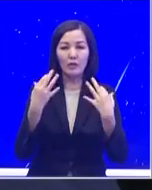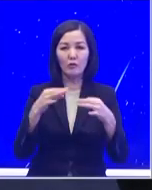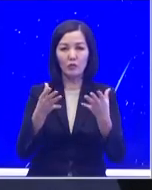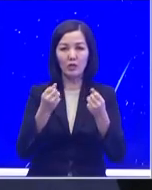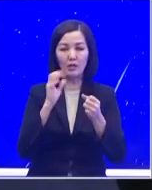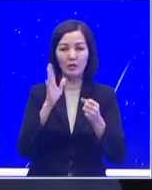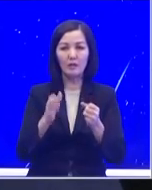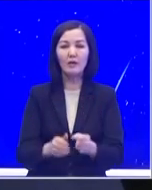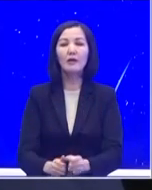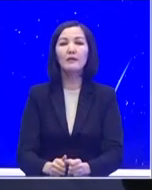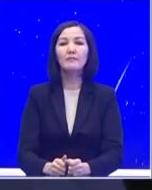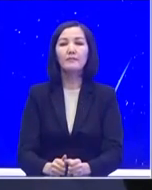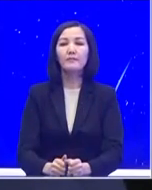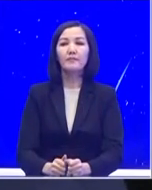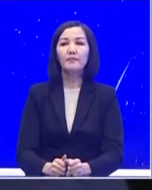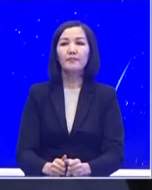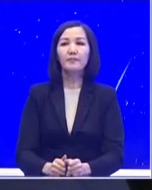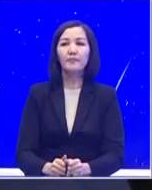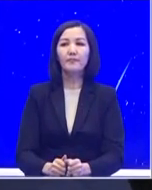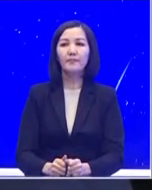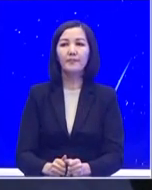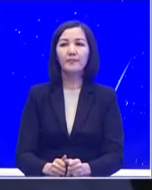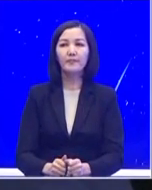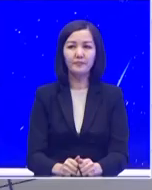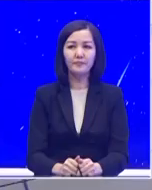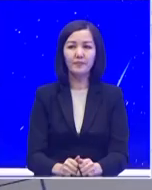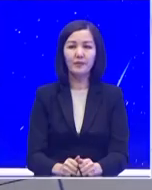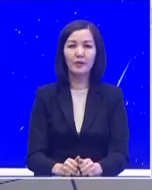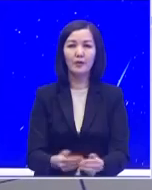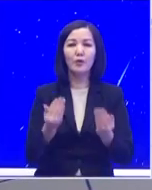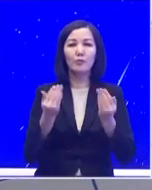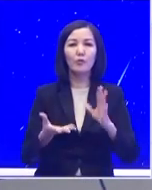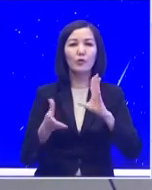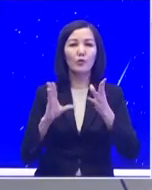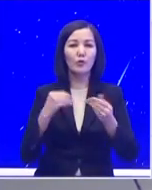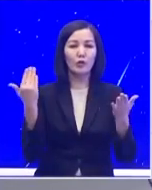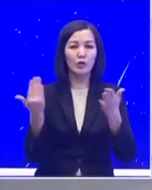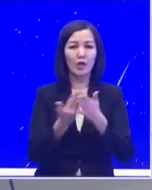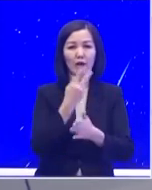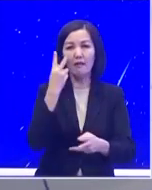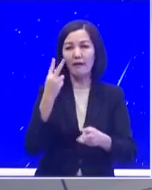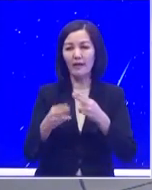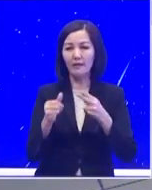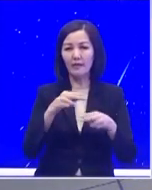Әмина Құдайберген, Аманжол Жұмекешев, Жетісу арнасы. Бүгінге